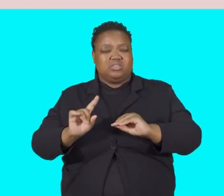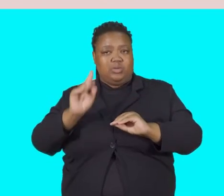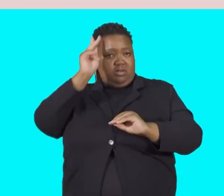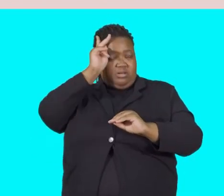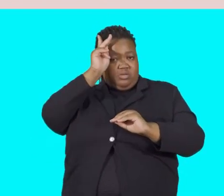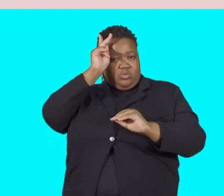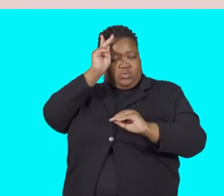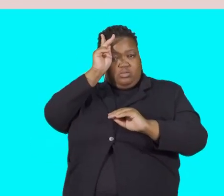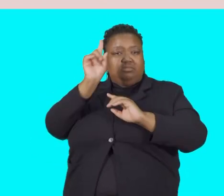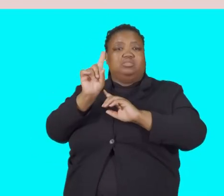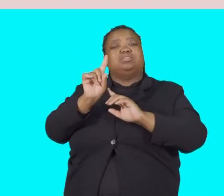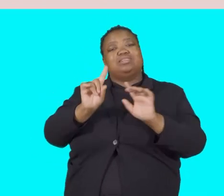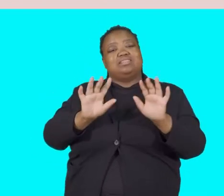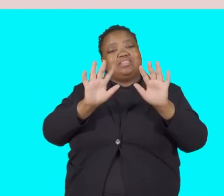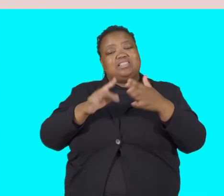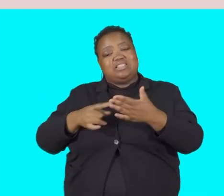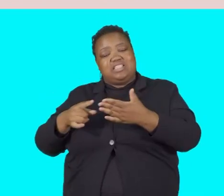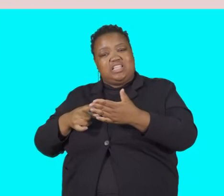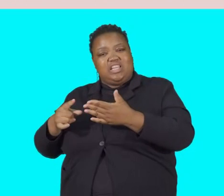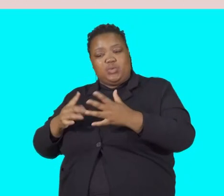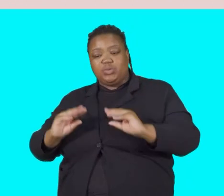kwiveki ezilishumi ngekota.